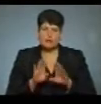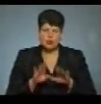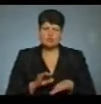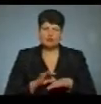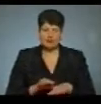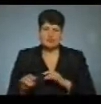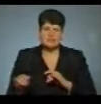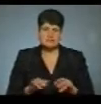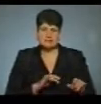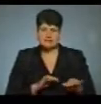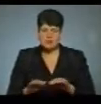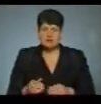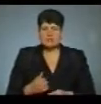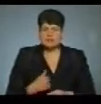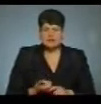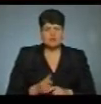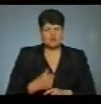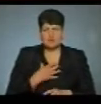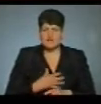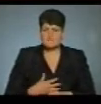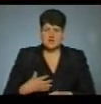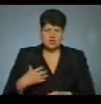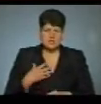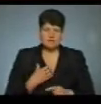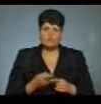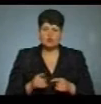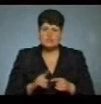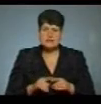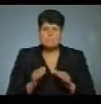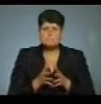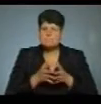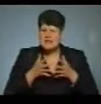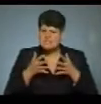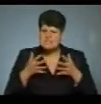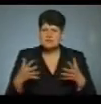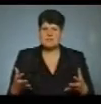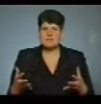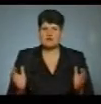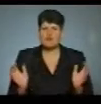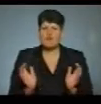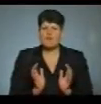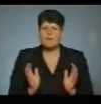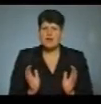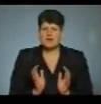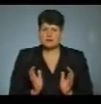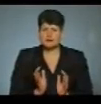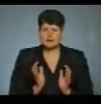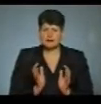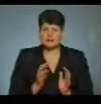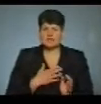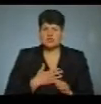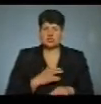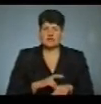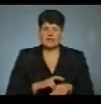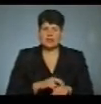відповідні заходи. Для нас дуже важливо, звичайно, це максимально берегти наших, скажімо,